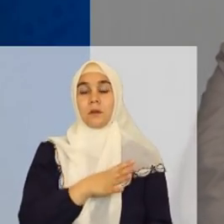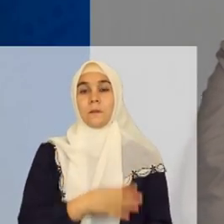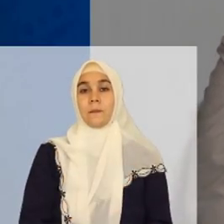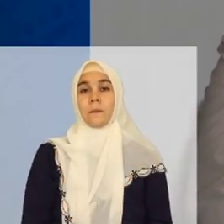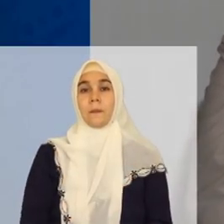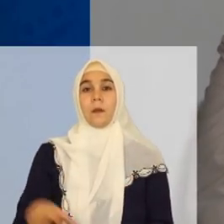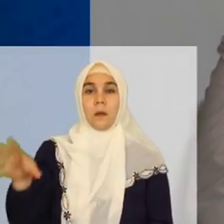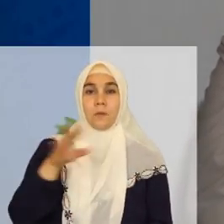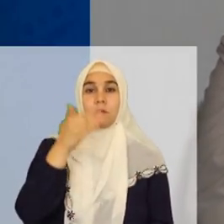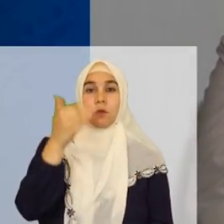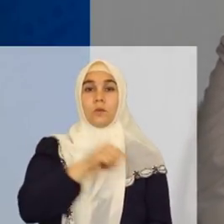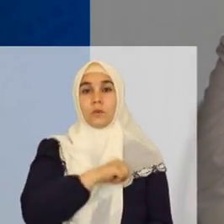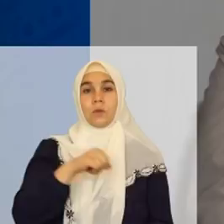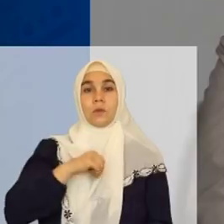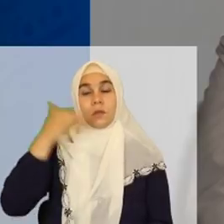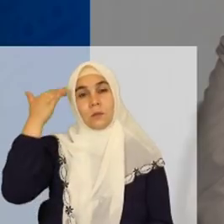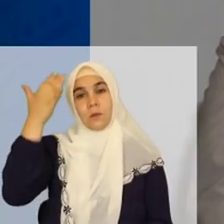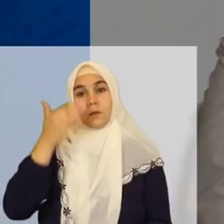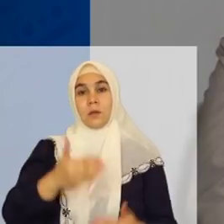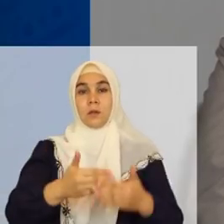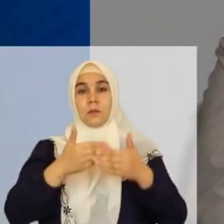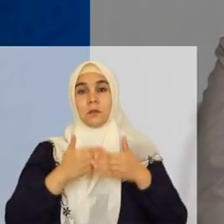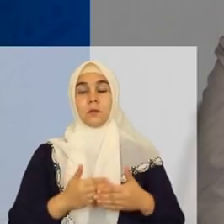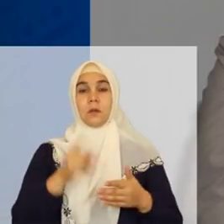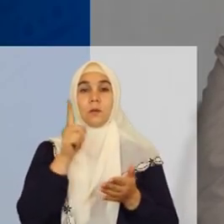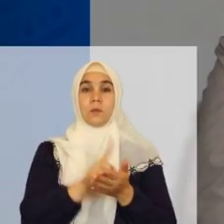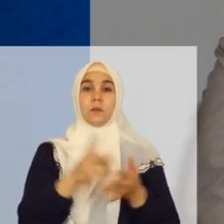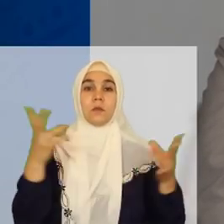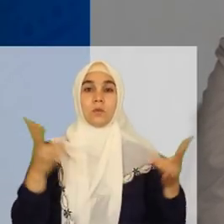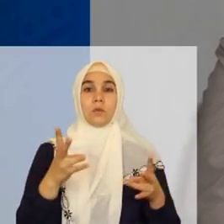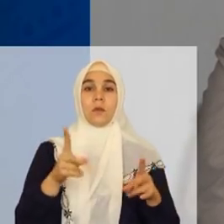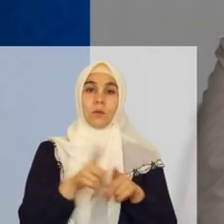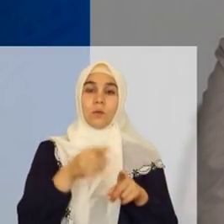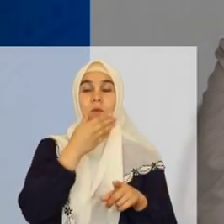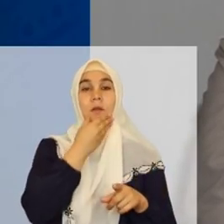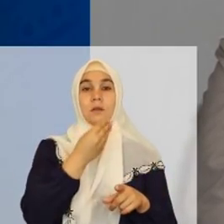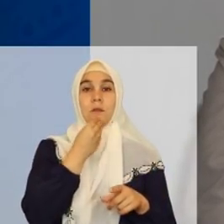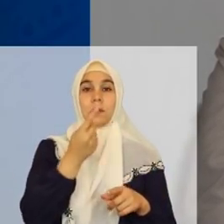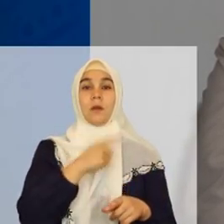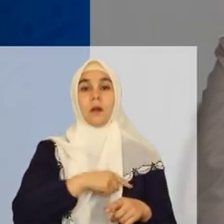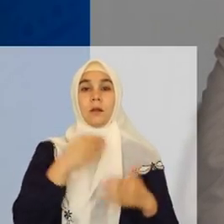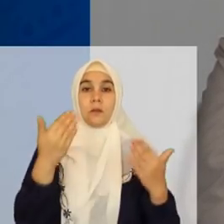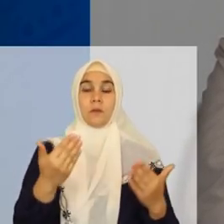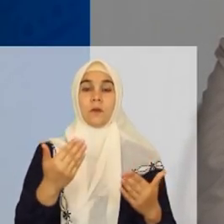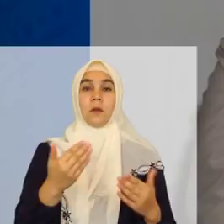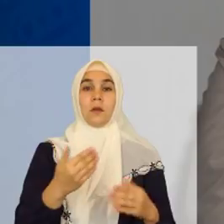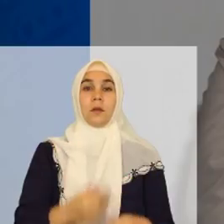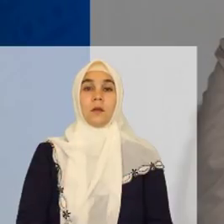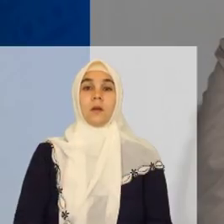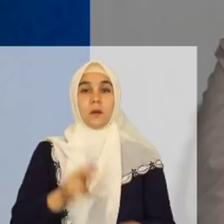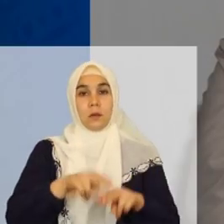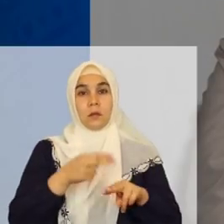Shularni hammasidan o'zini niyat bilan chetga oladi. Bu ham axloq. Ana buni